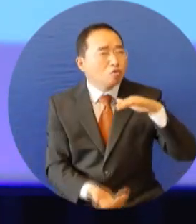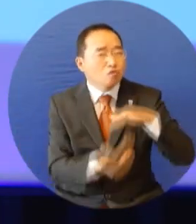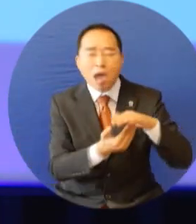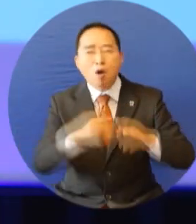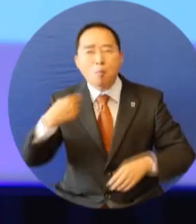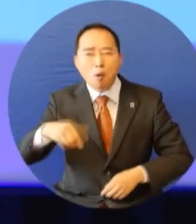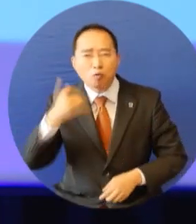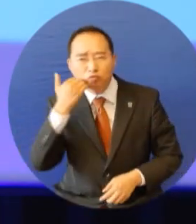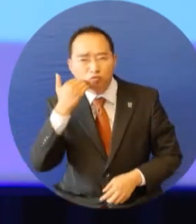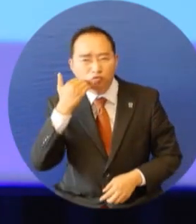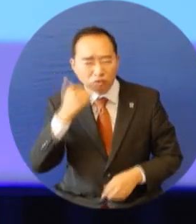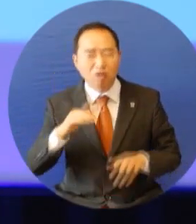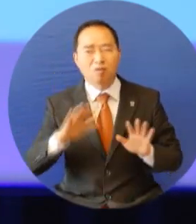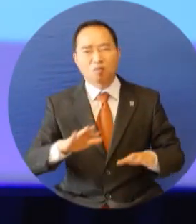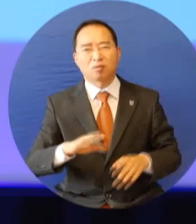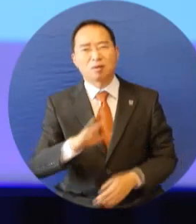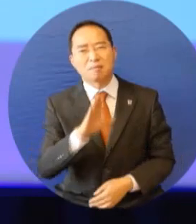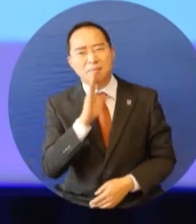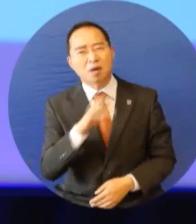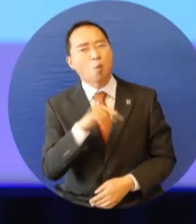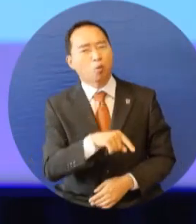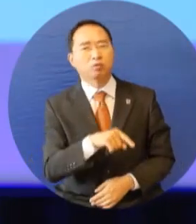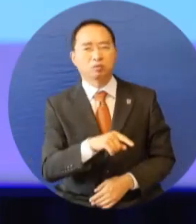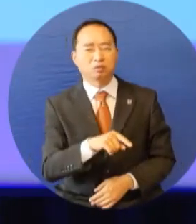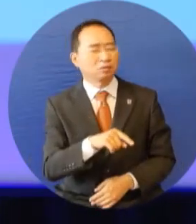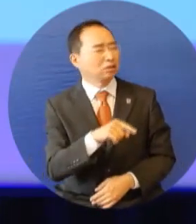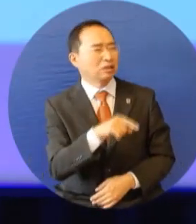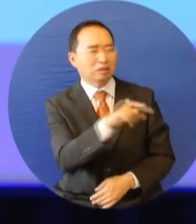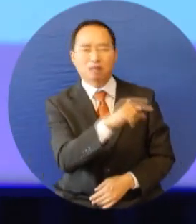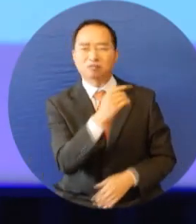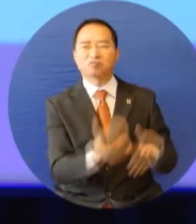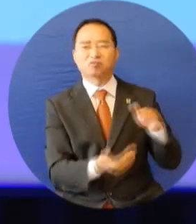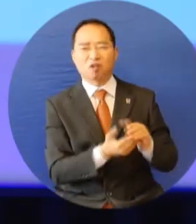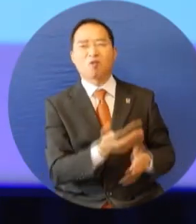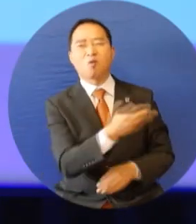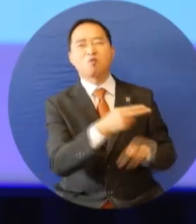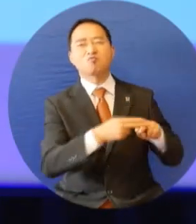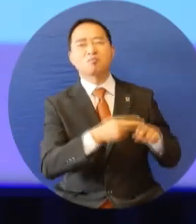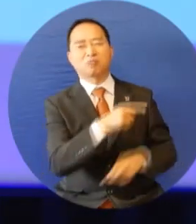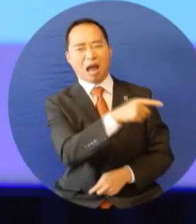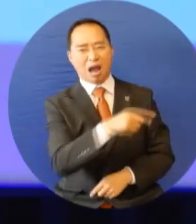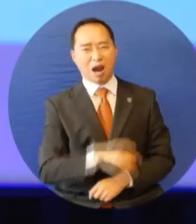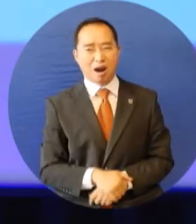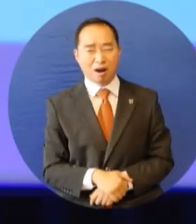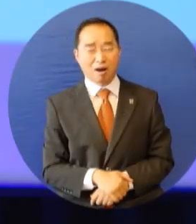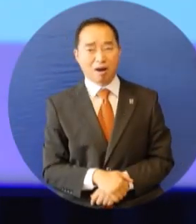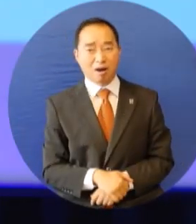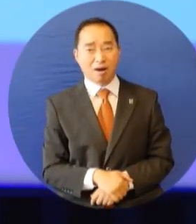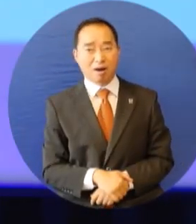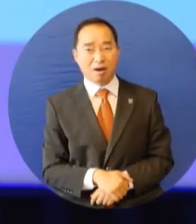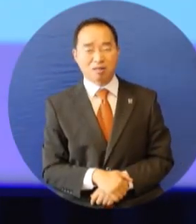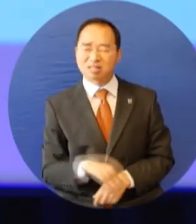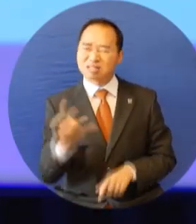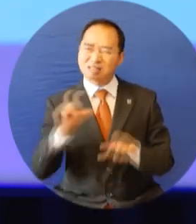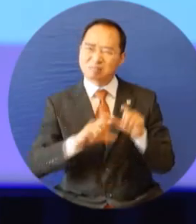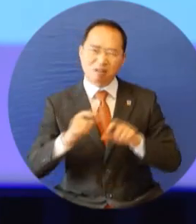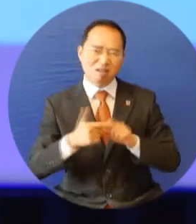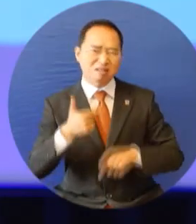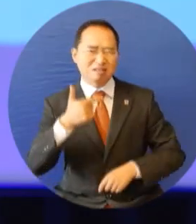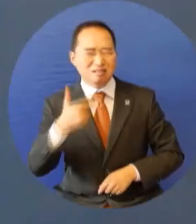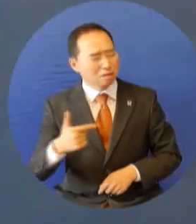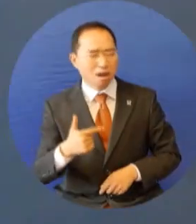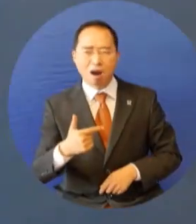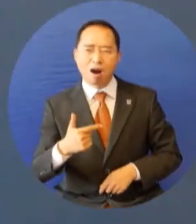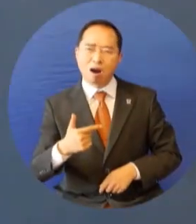일어나고 끝나고 최고의 셰프가 있었는데 오늘 그 셰프를 만난 것 같다. 그